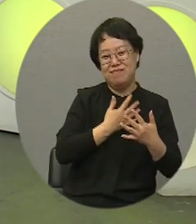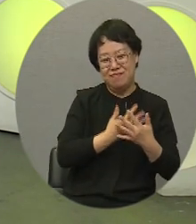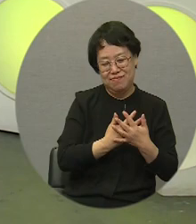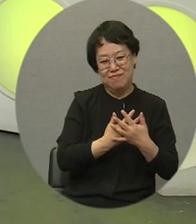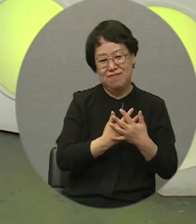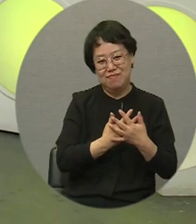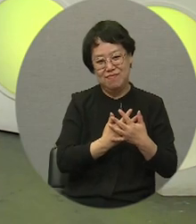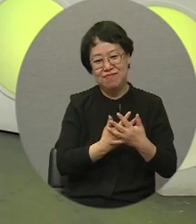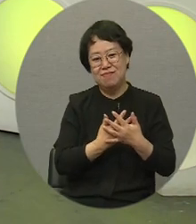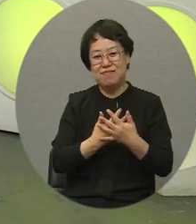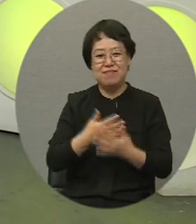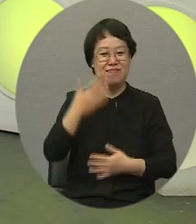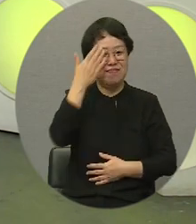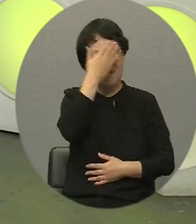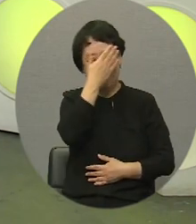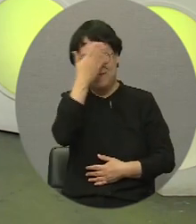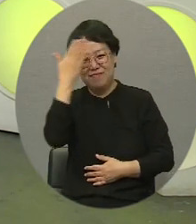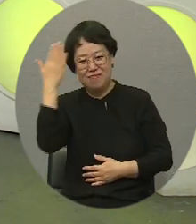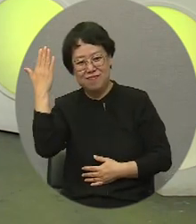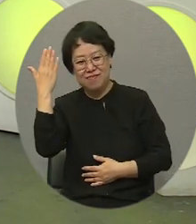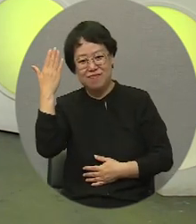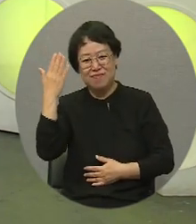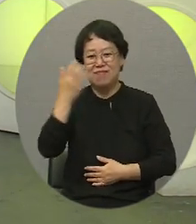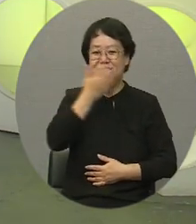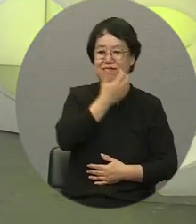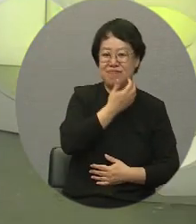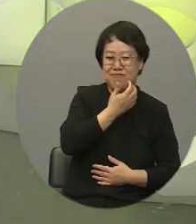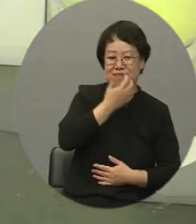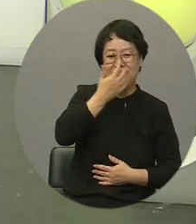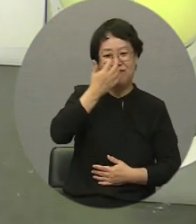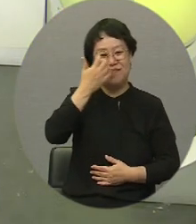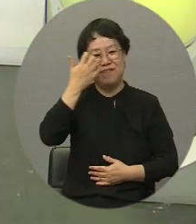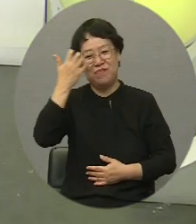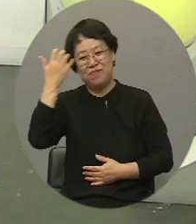두근두근 청춘의 꿈